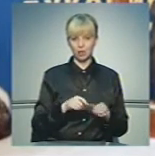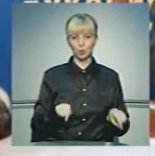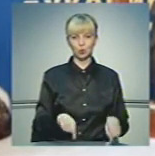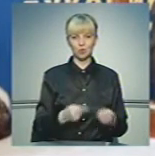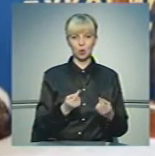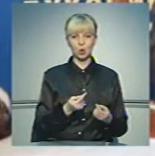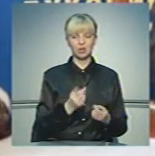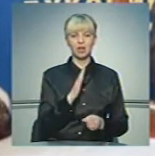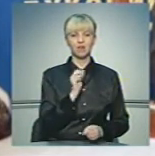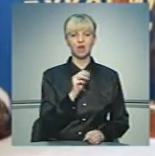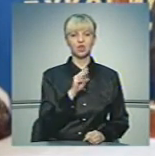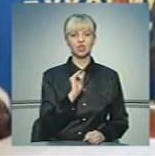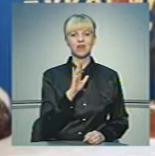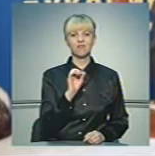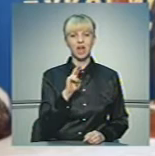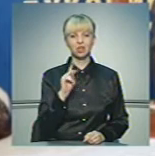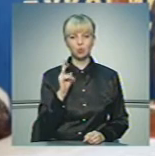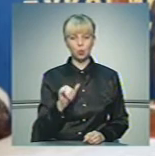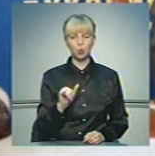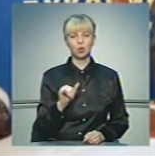утворити Вашківецьку школу,